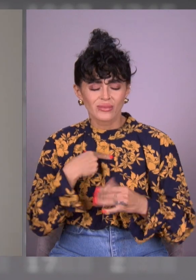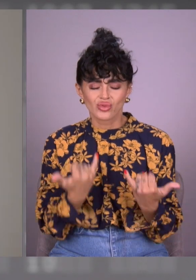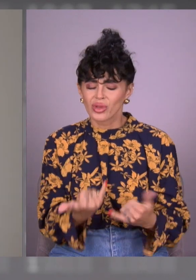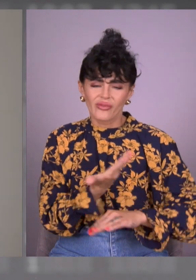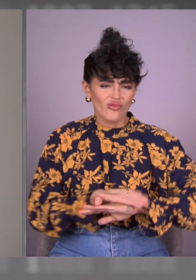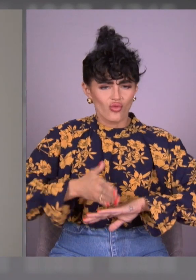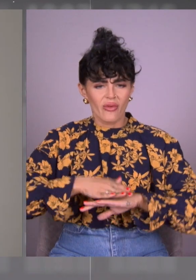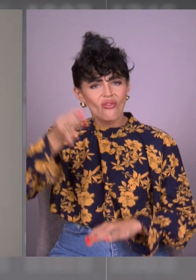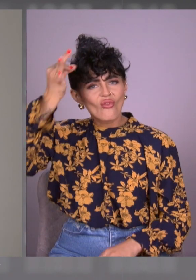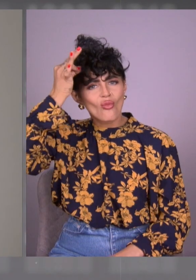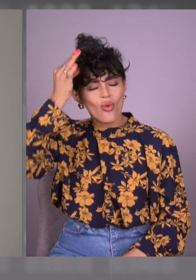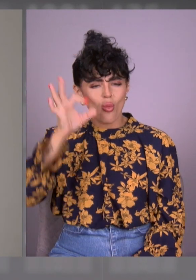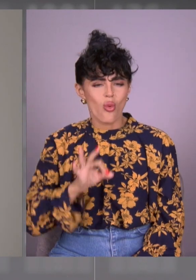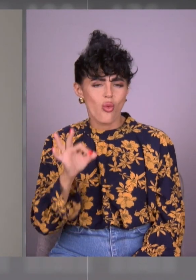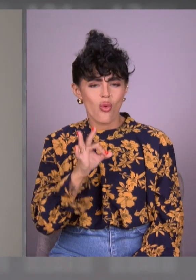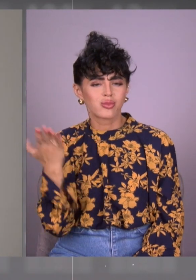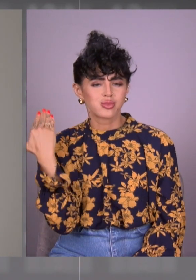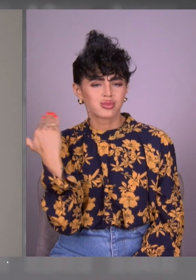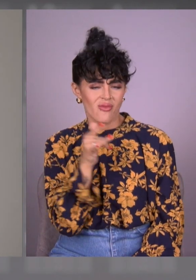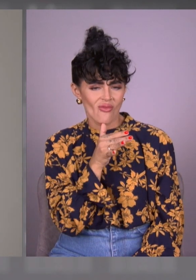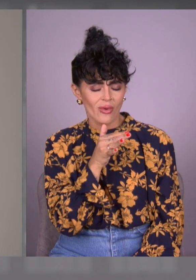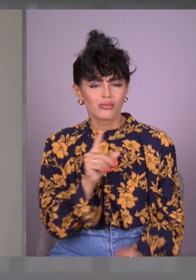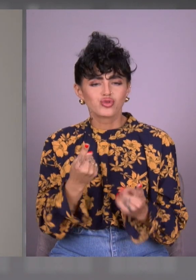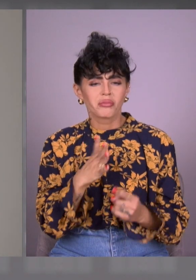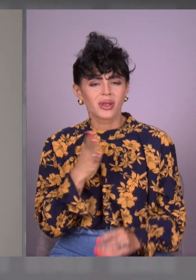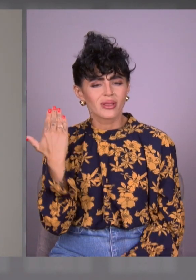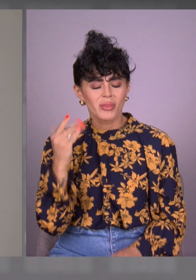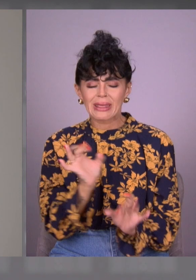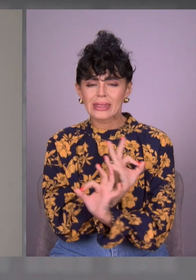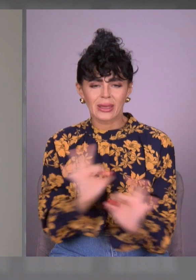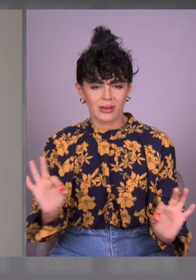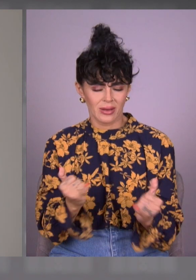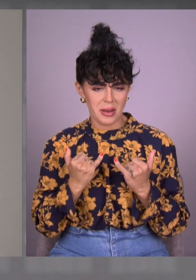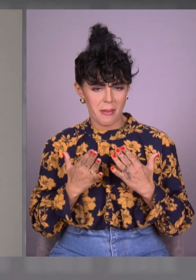згадувати про минуле, тому що воно було ідеальне для мене.